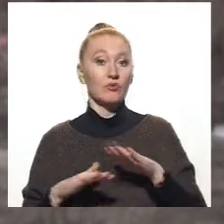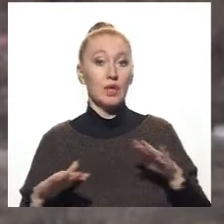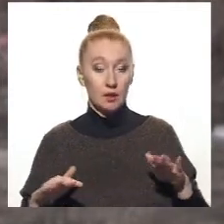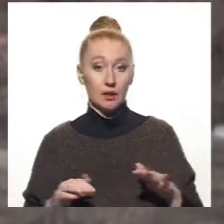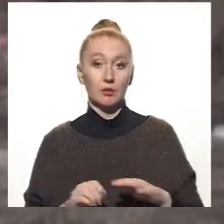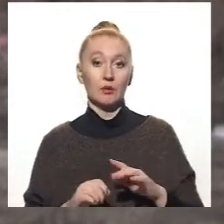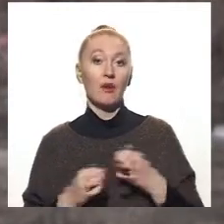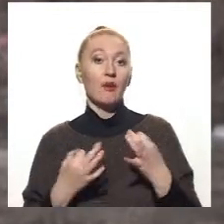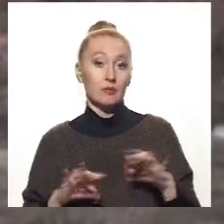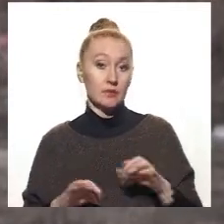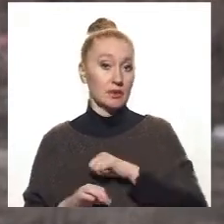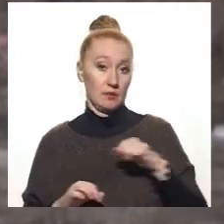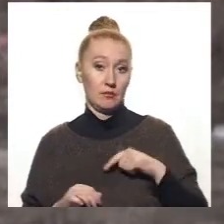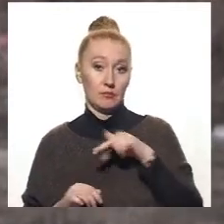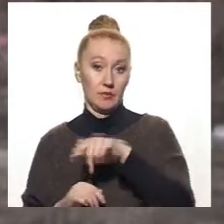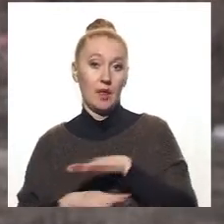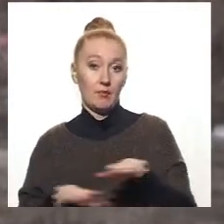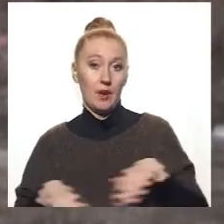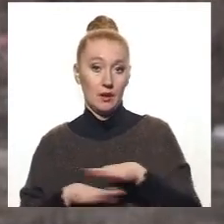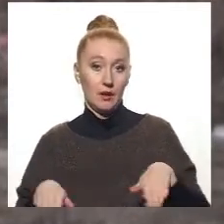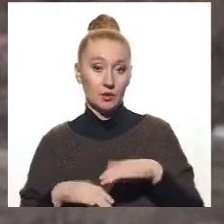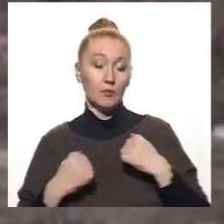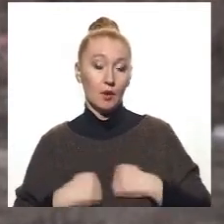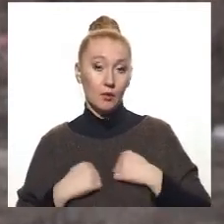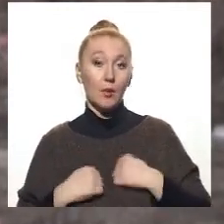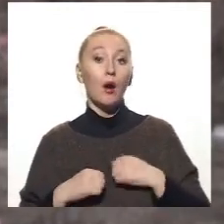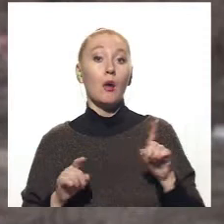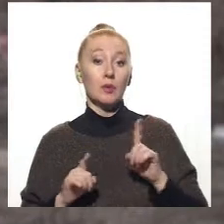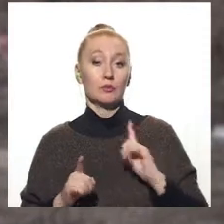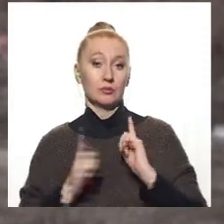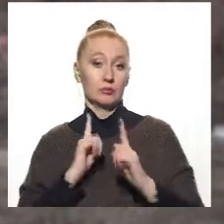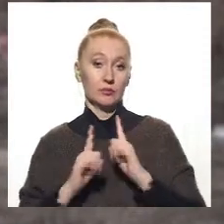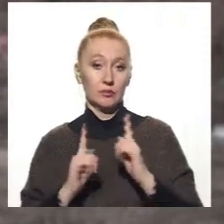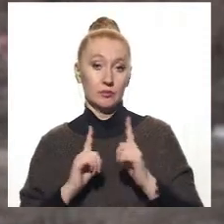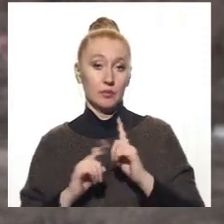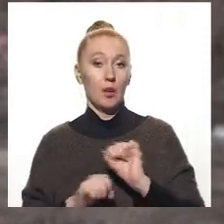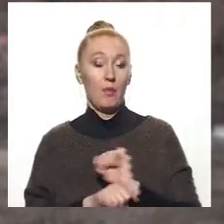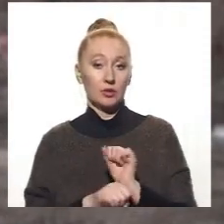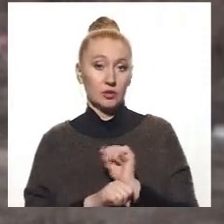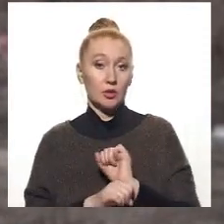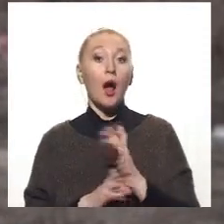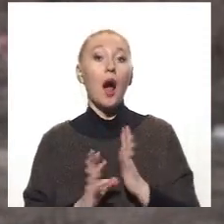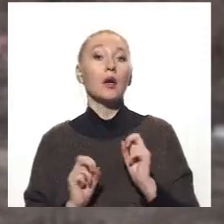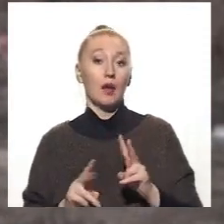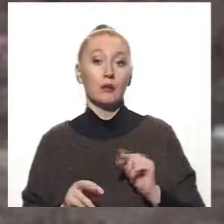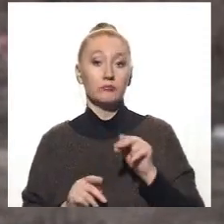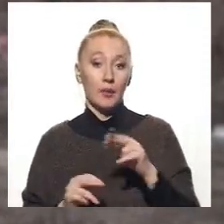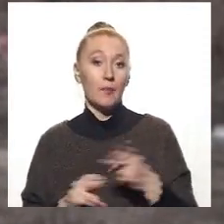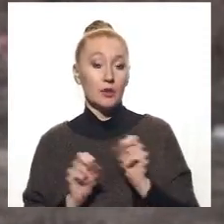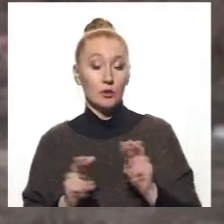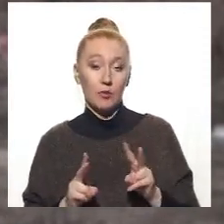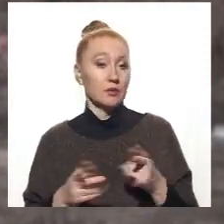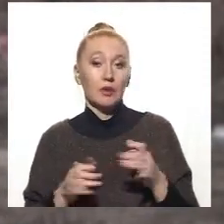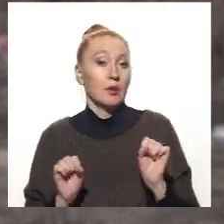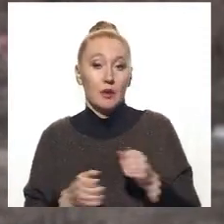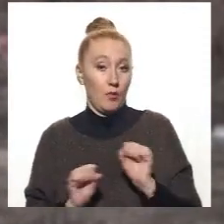дитину відпустити на пляж покупатися, тому що йде автомагістраль, і як їй перейти безпечно дорогу,